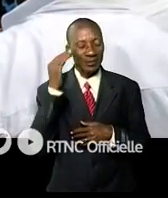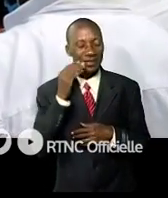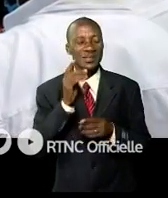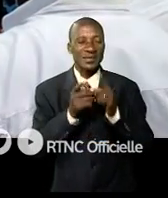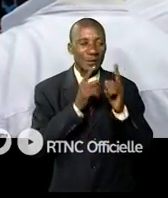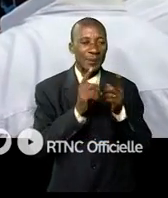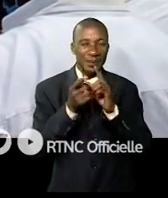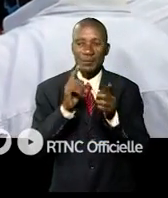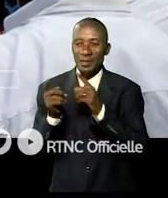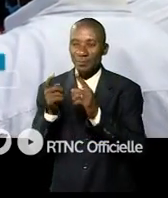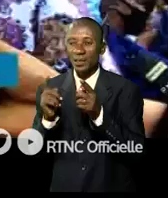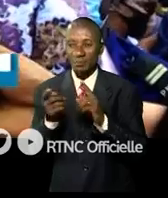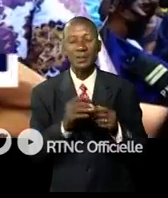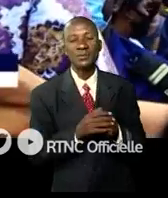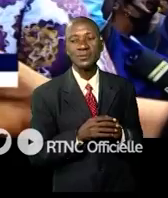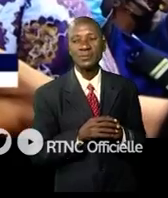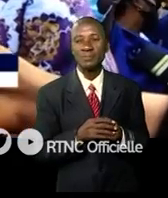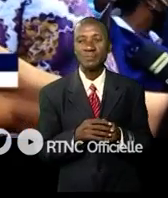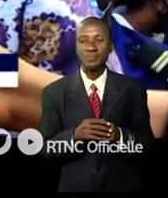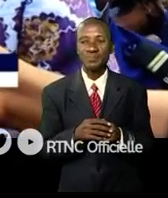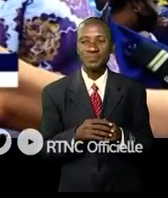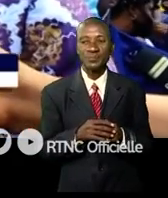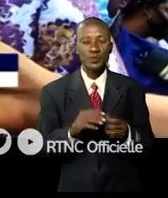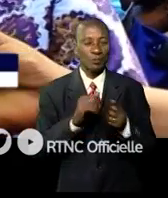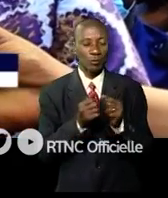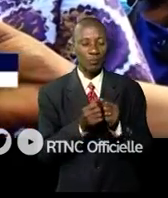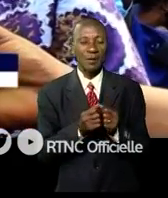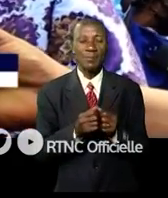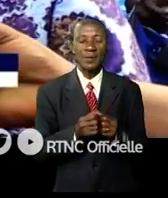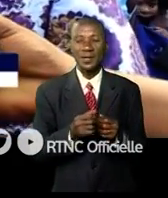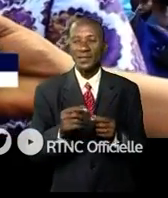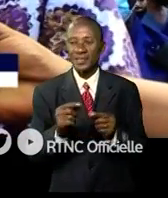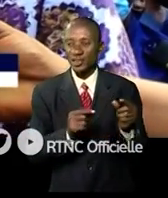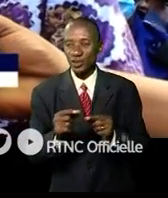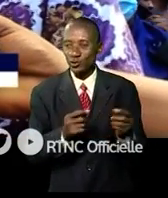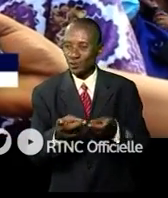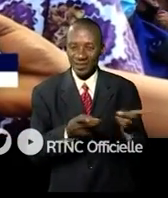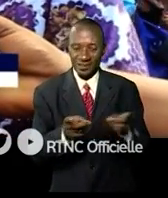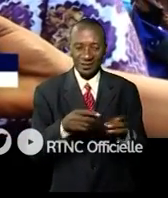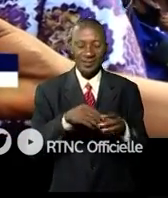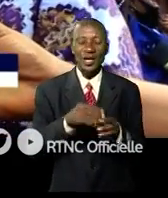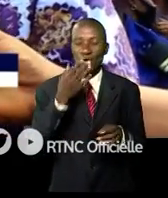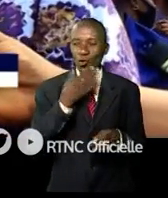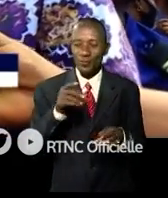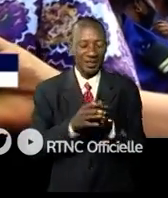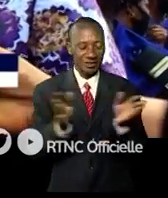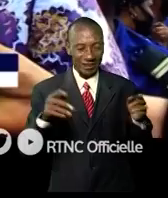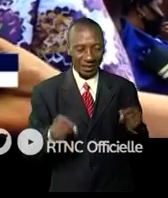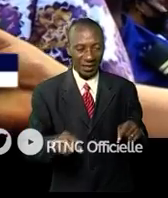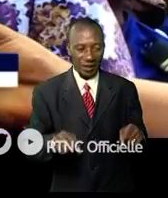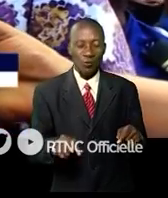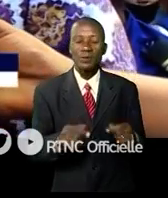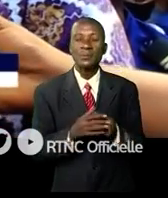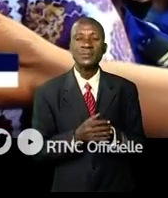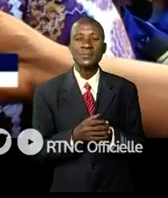attentive aux désidérata du personnel. Il y avait un problème de gestion ici au niveau de Mamayemo et je confirme que c'est un hôpital